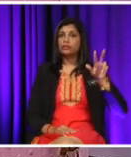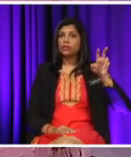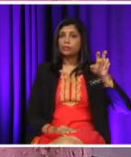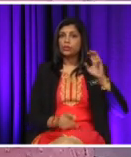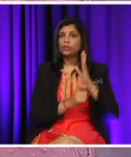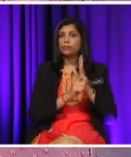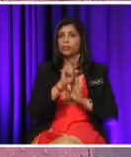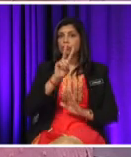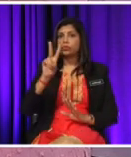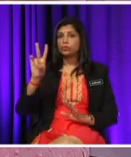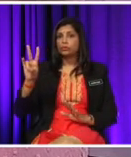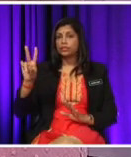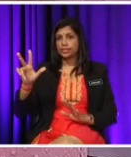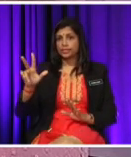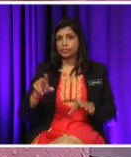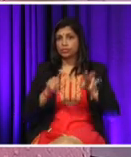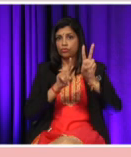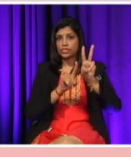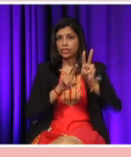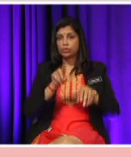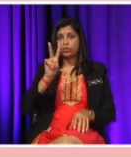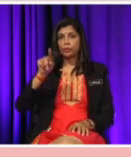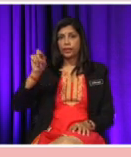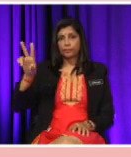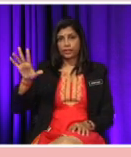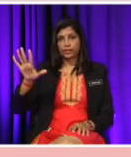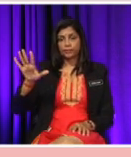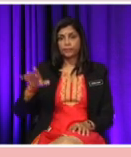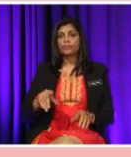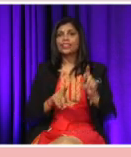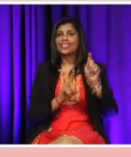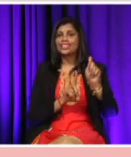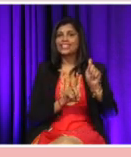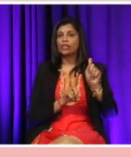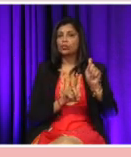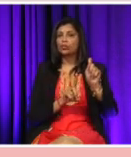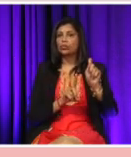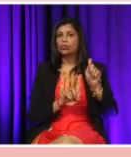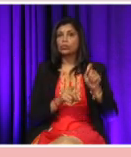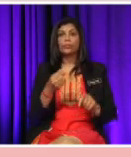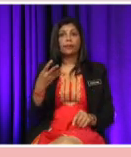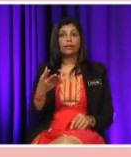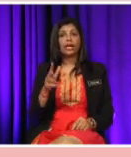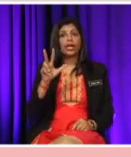oke Bisa tuh kita dua poin 5 menit terpadu Q1 Kita 30 +